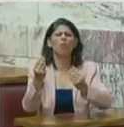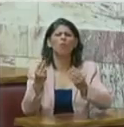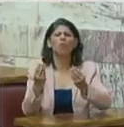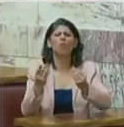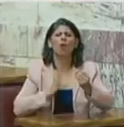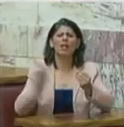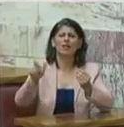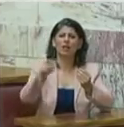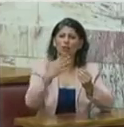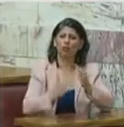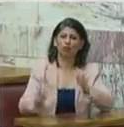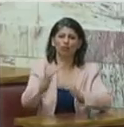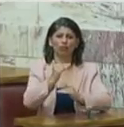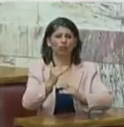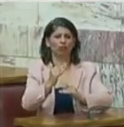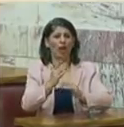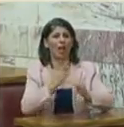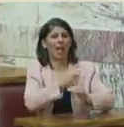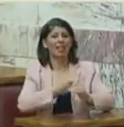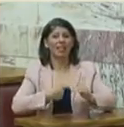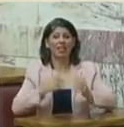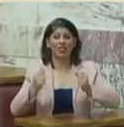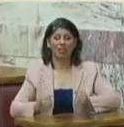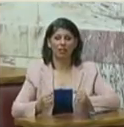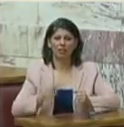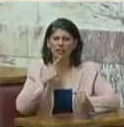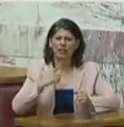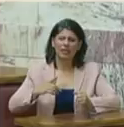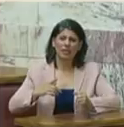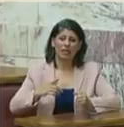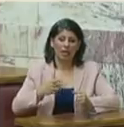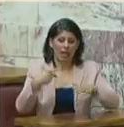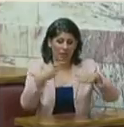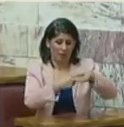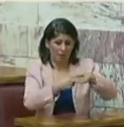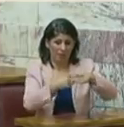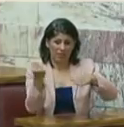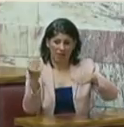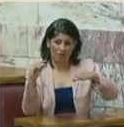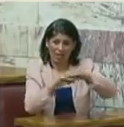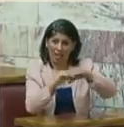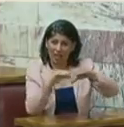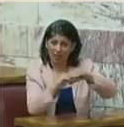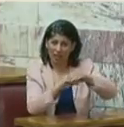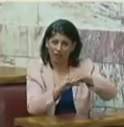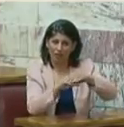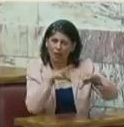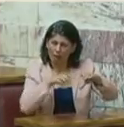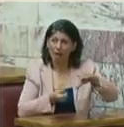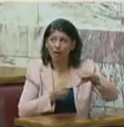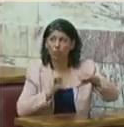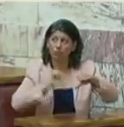έχουν ηγετικές θέσεις σήμερα. Να φύγουν οι καταθέσεις στο εξωτερικό, τις κρίσιμες στιγμές για την ελληνική